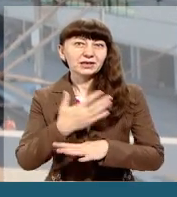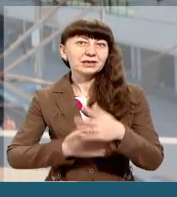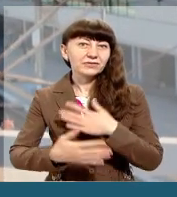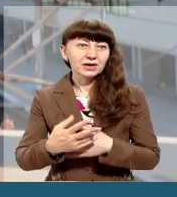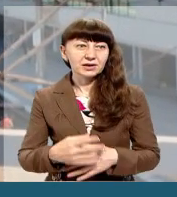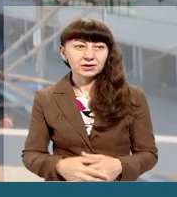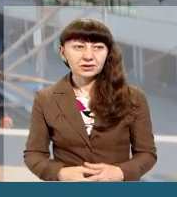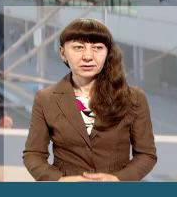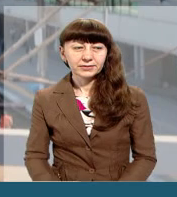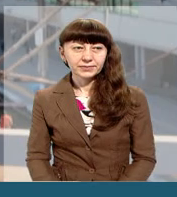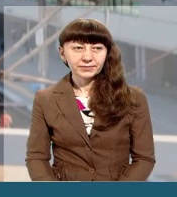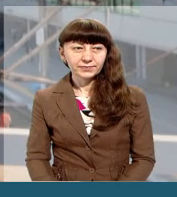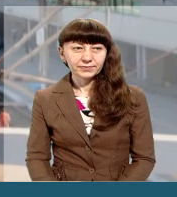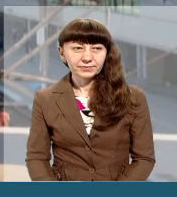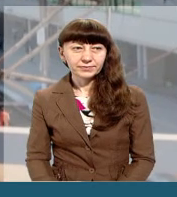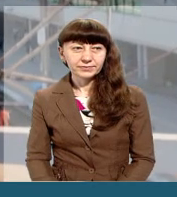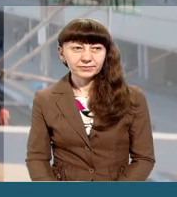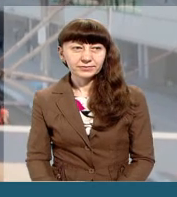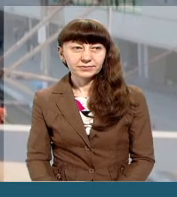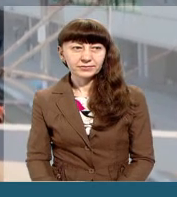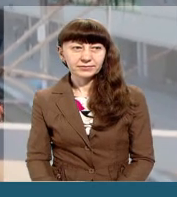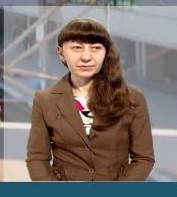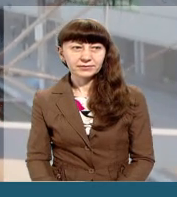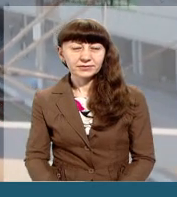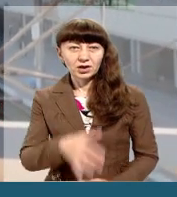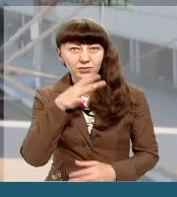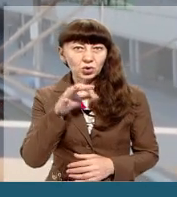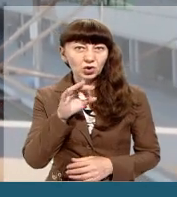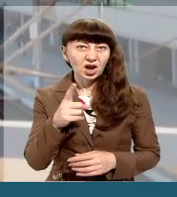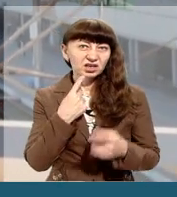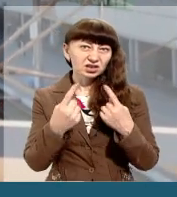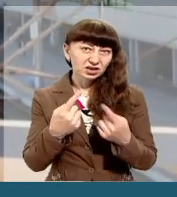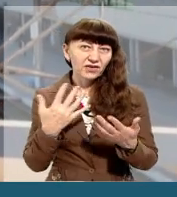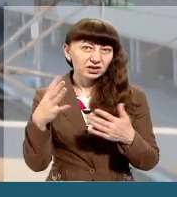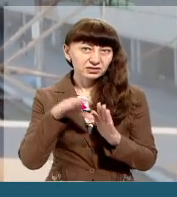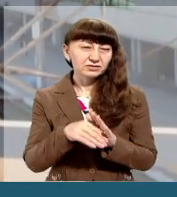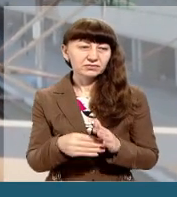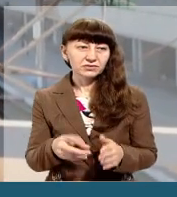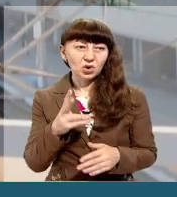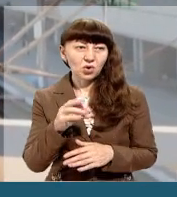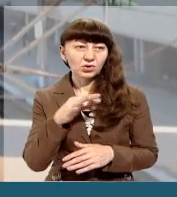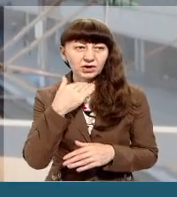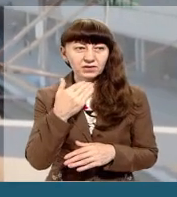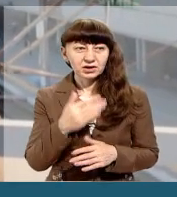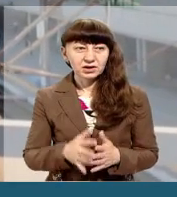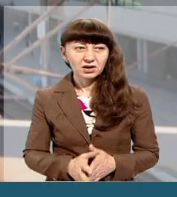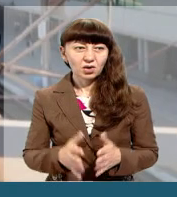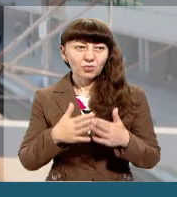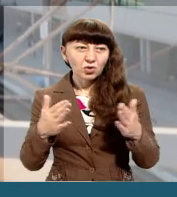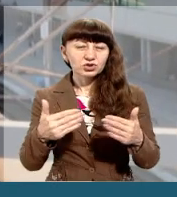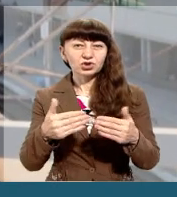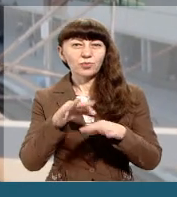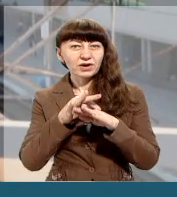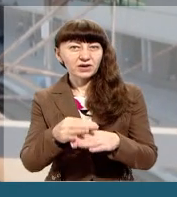у него не имеется двух ног. О чем он жалеет, я с ним не раз разговаривал, он говорит, чтобы больше проводили